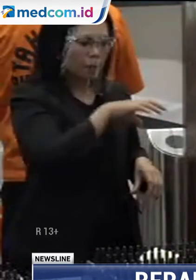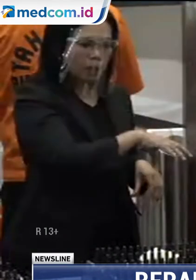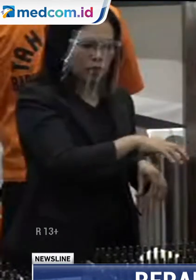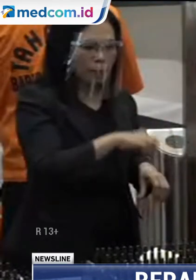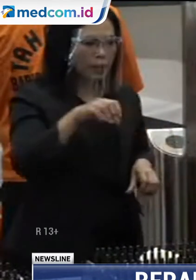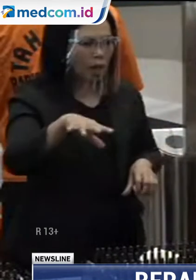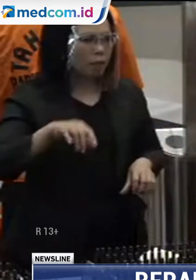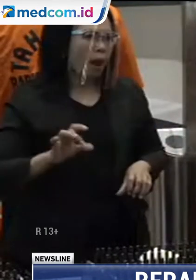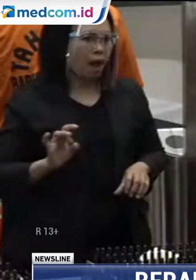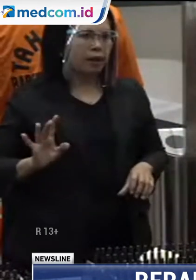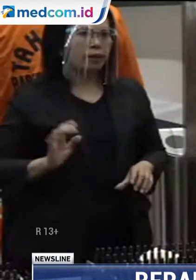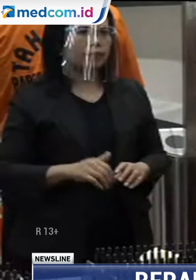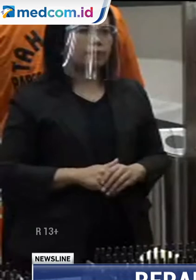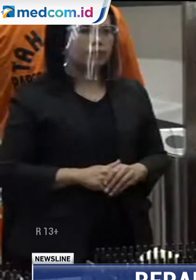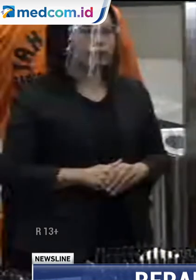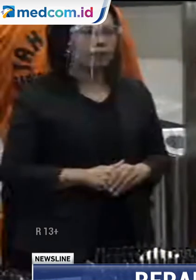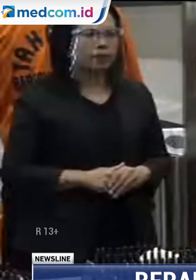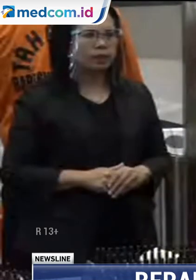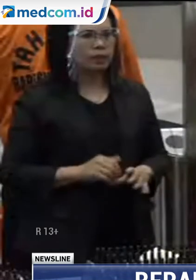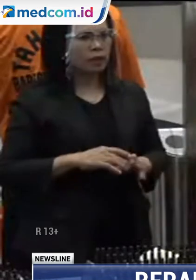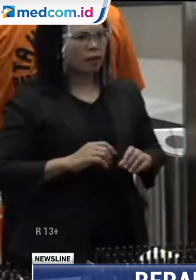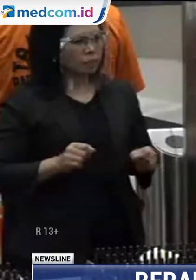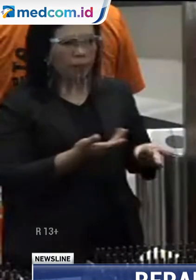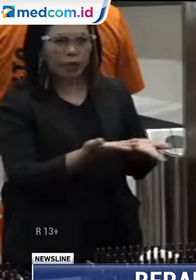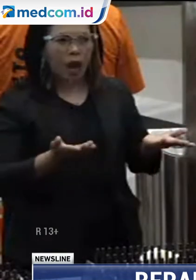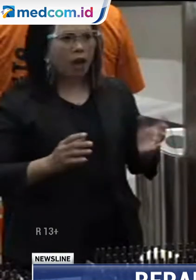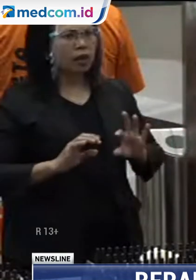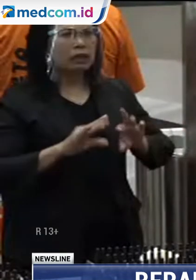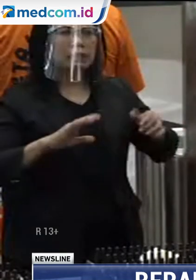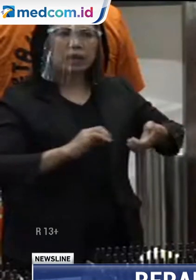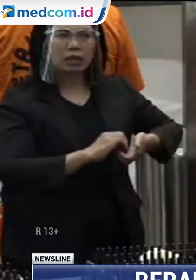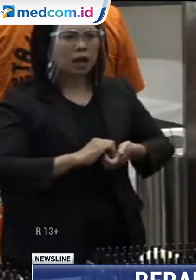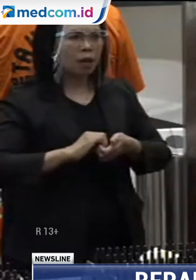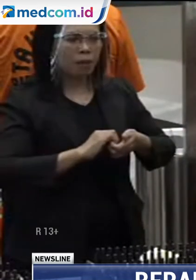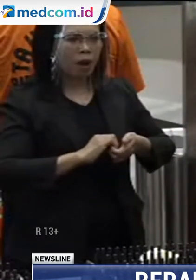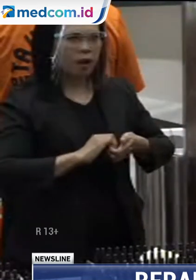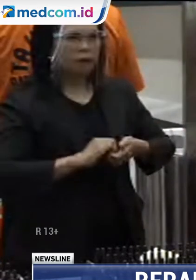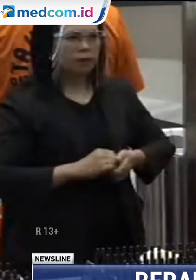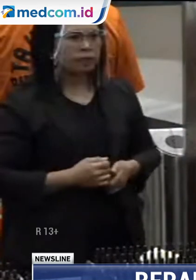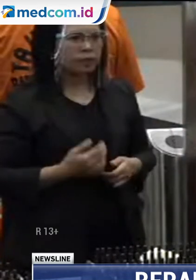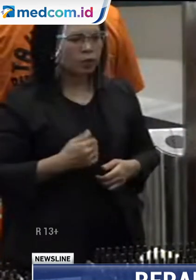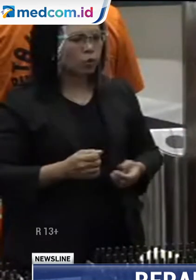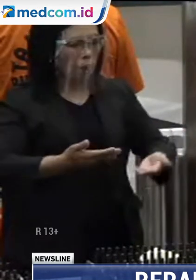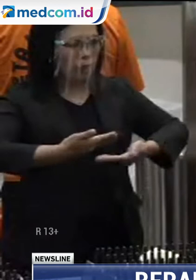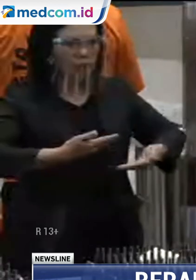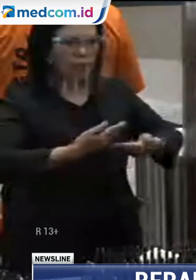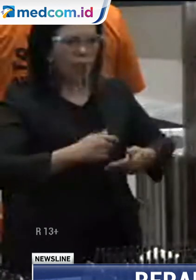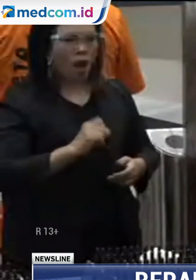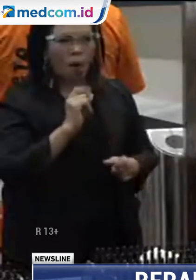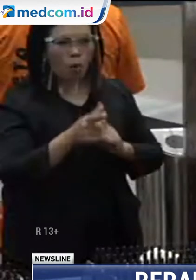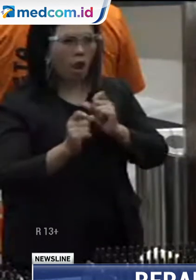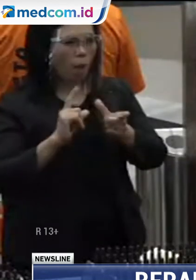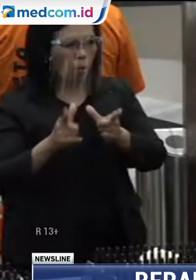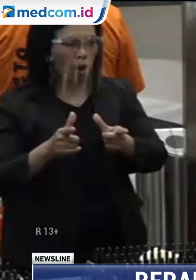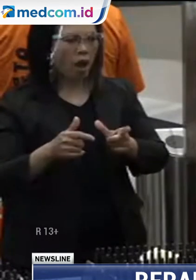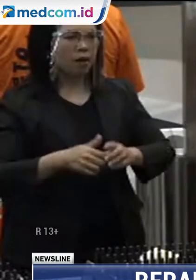Ya. Dalam hubungan kerjasama, kami juga sudah menerima laporan dari